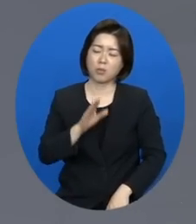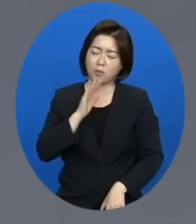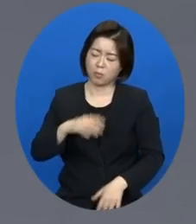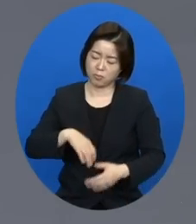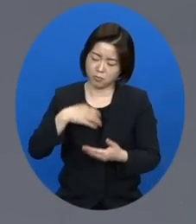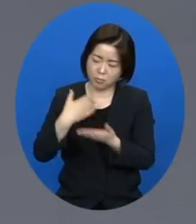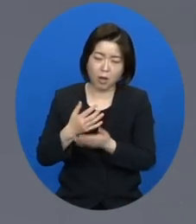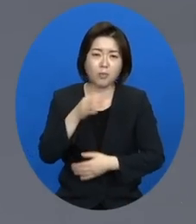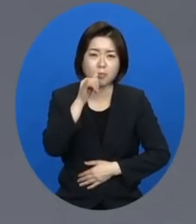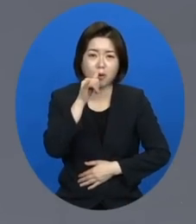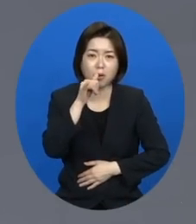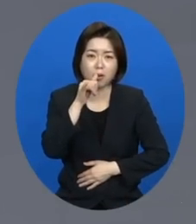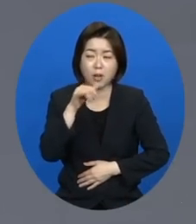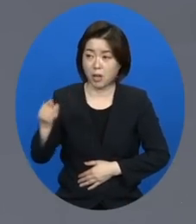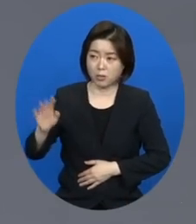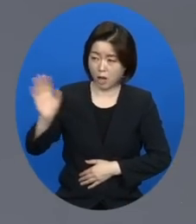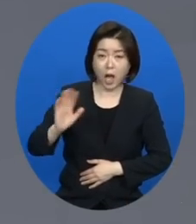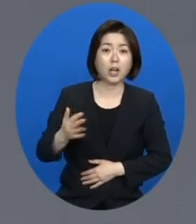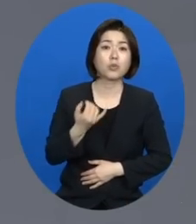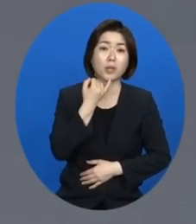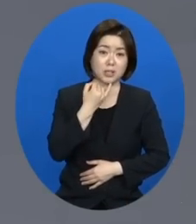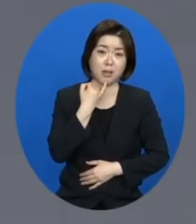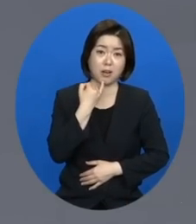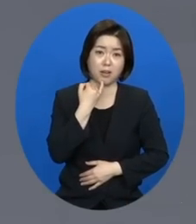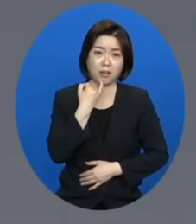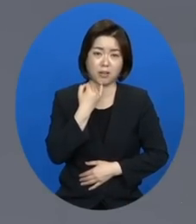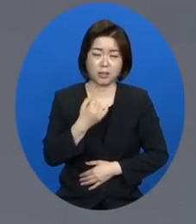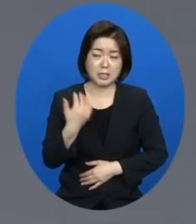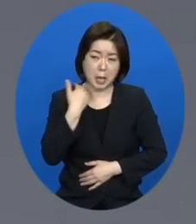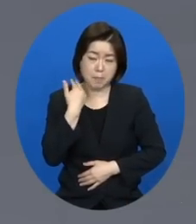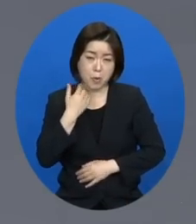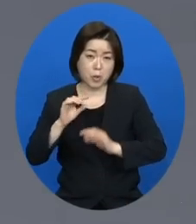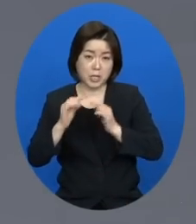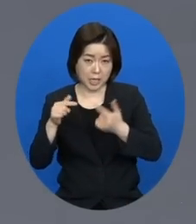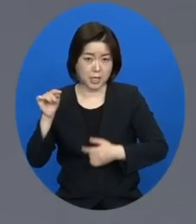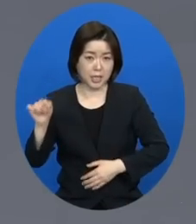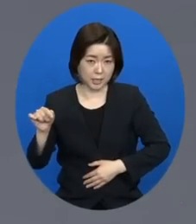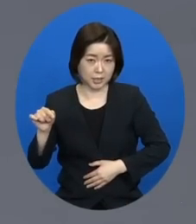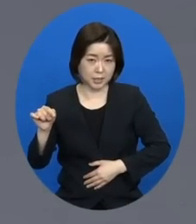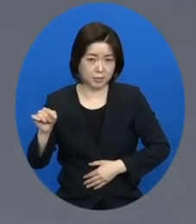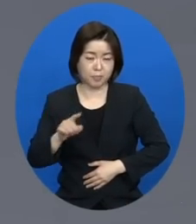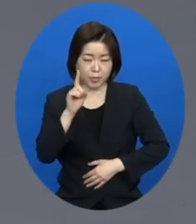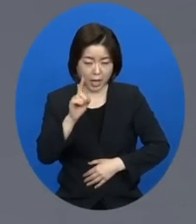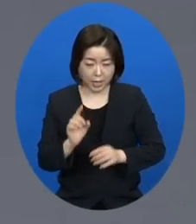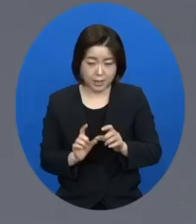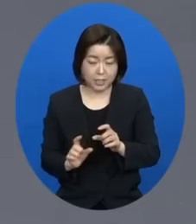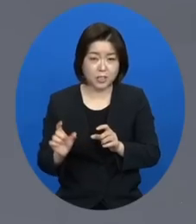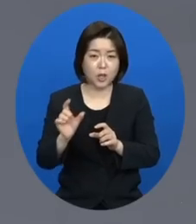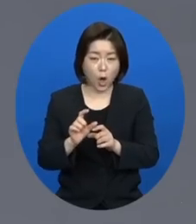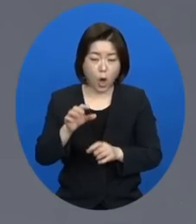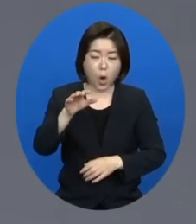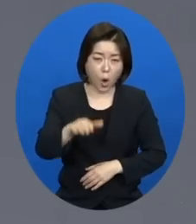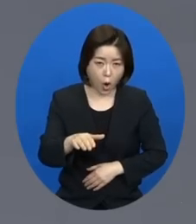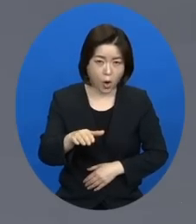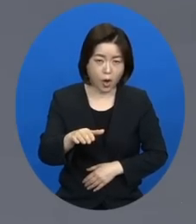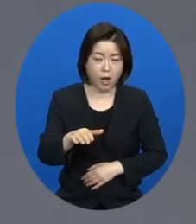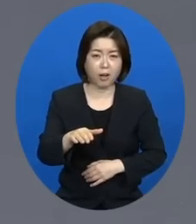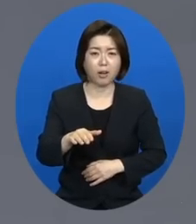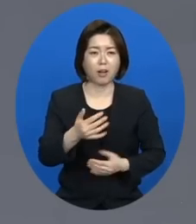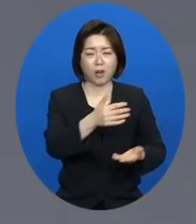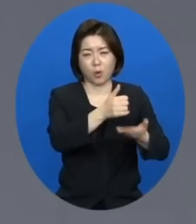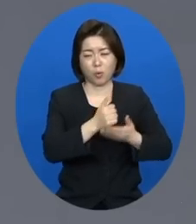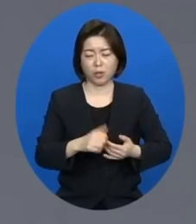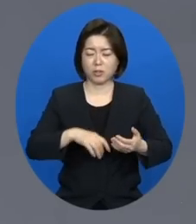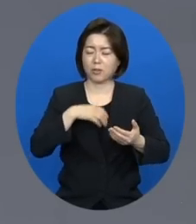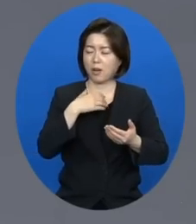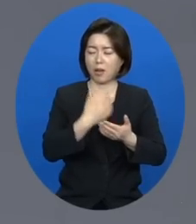감동을 받을까. 사실 그렇게 안 해도 되는 건데 보이지 않는 그 한 걸음이 고객들에게 많은 감동을